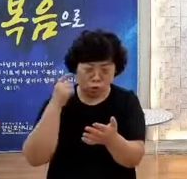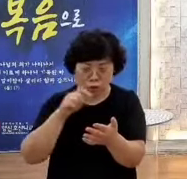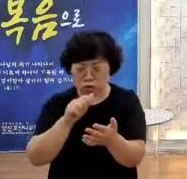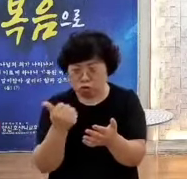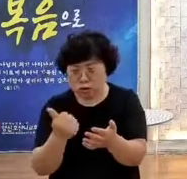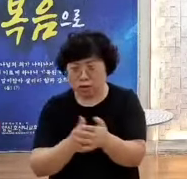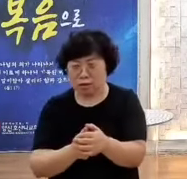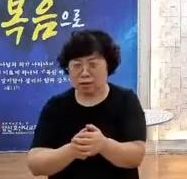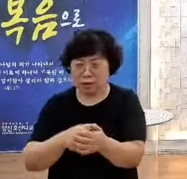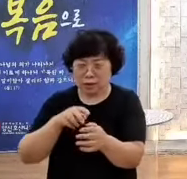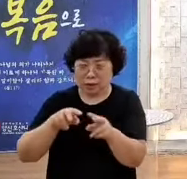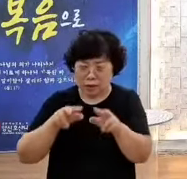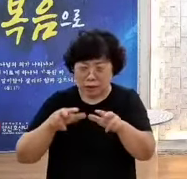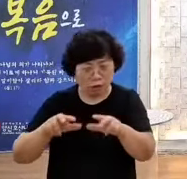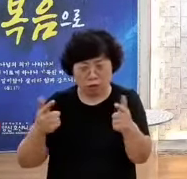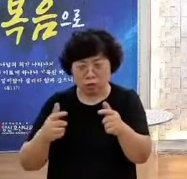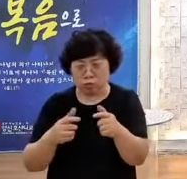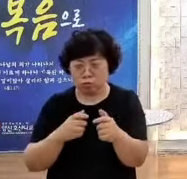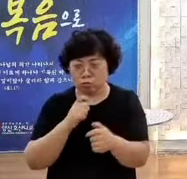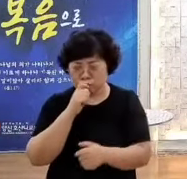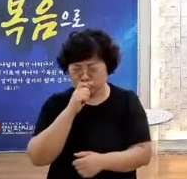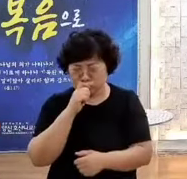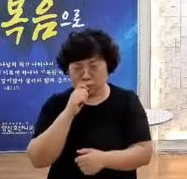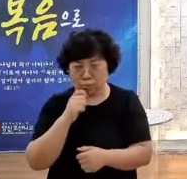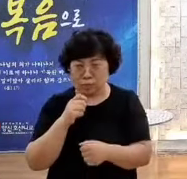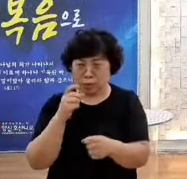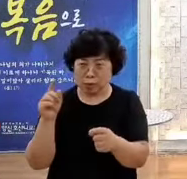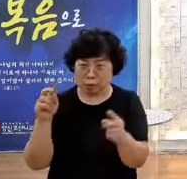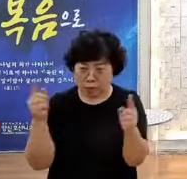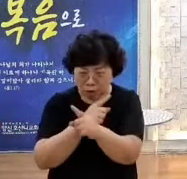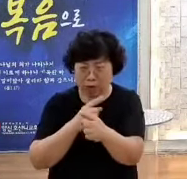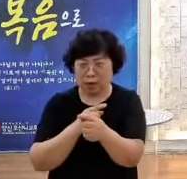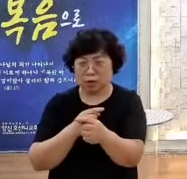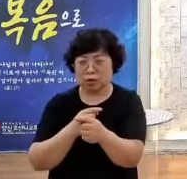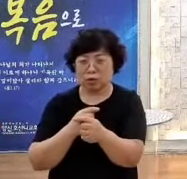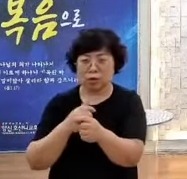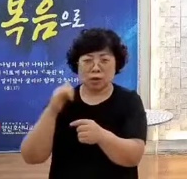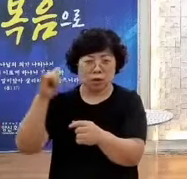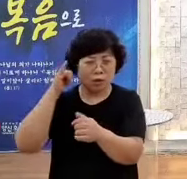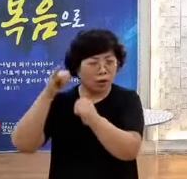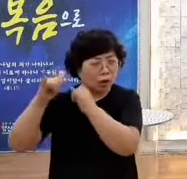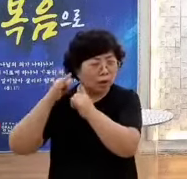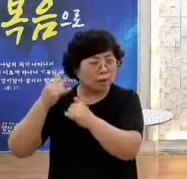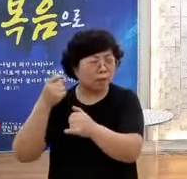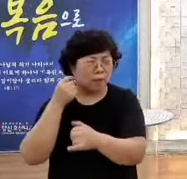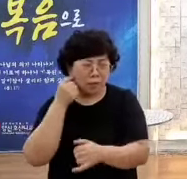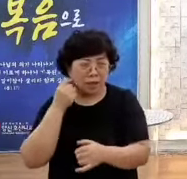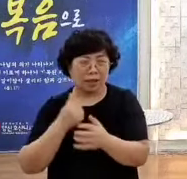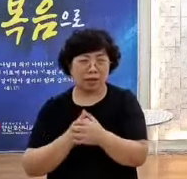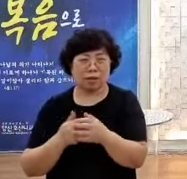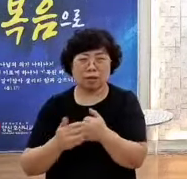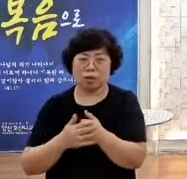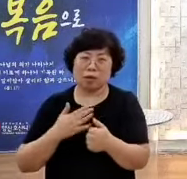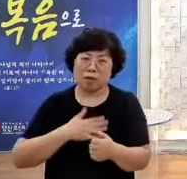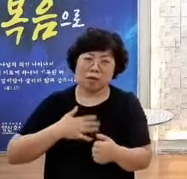하필이면 진동도 예배에 방해가 될까봐 제가 모음으로 해놨는데 핸드폰을. 그래서 이 온지도 모르고 그냥 있었던